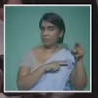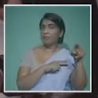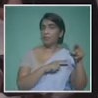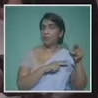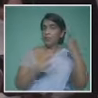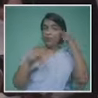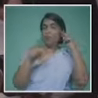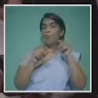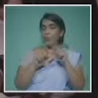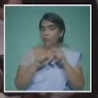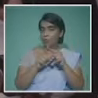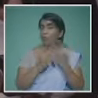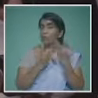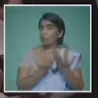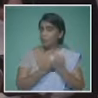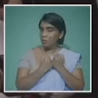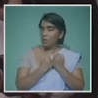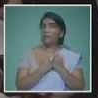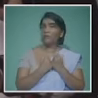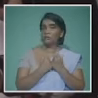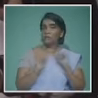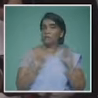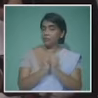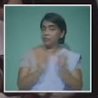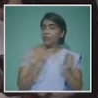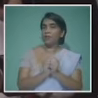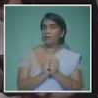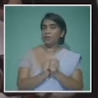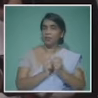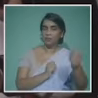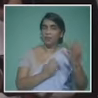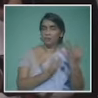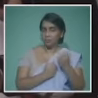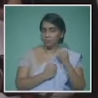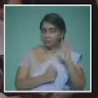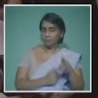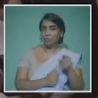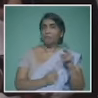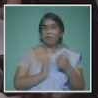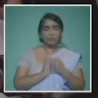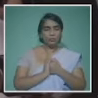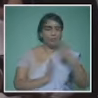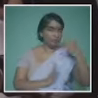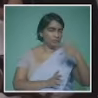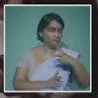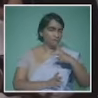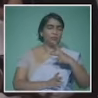ඒ සම්බන්ධයෙන් අවශ්‍ය ප්‍රතිකර්ම අපි ලබා ගන්නවා ගරු නියෝජ්‍ය